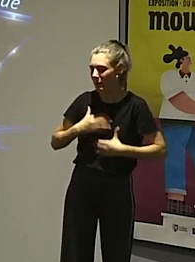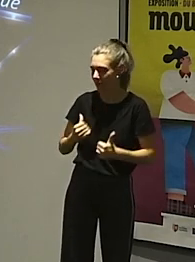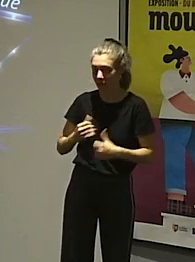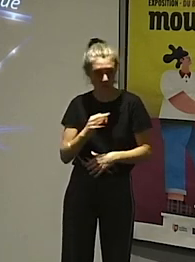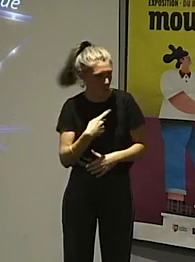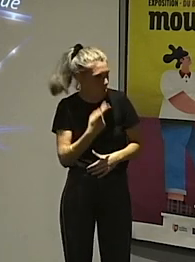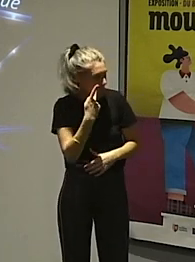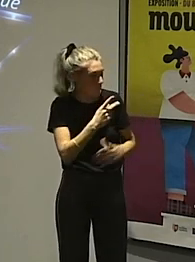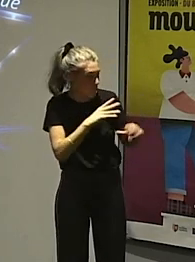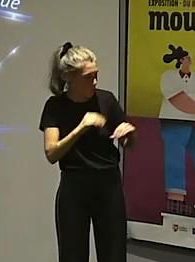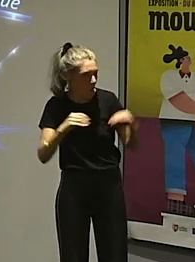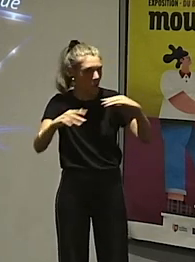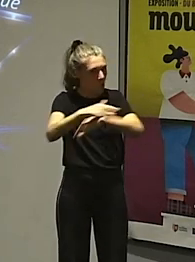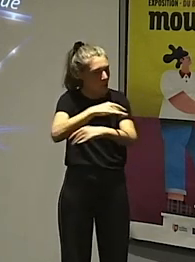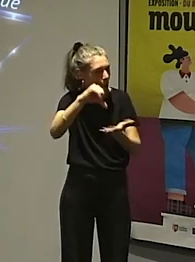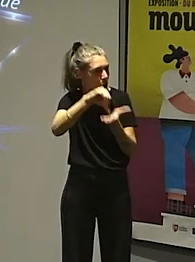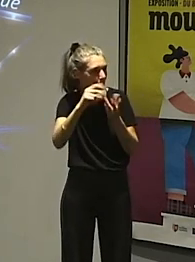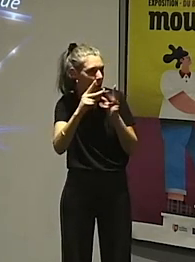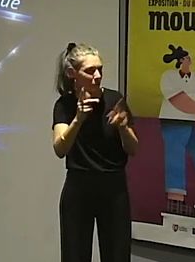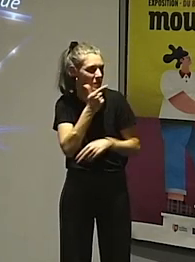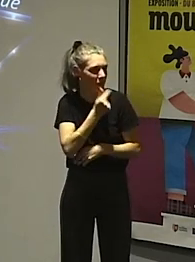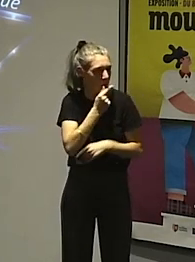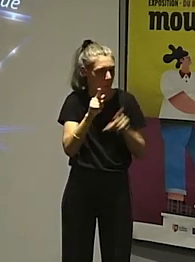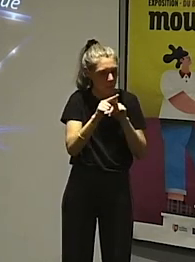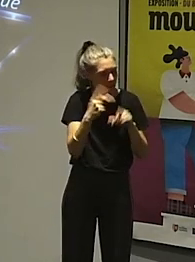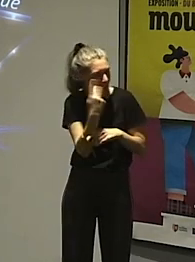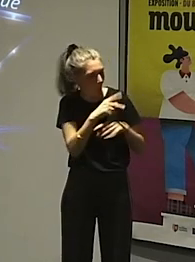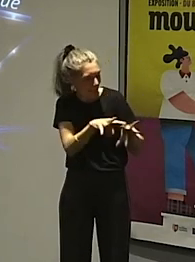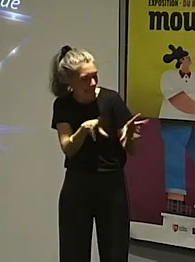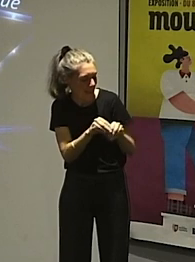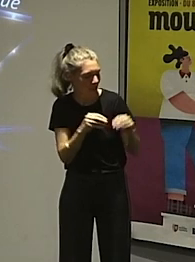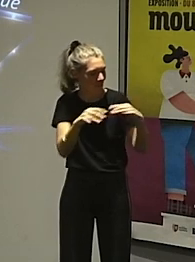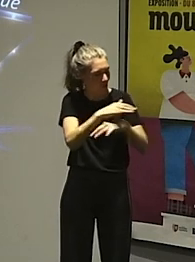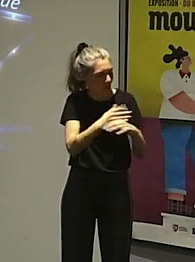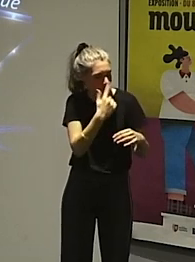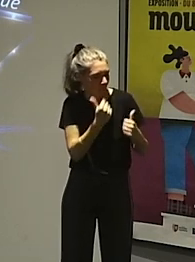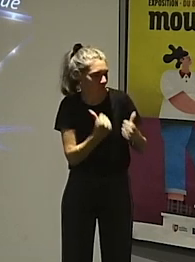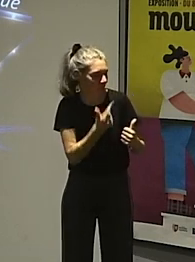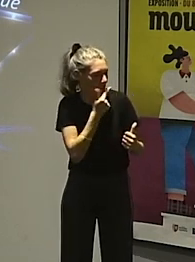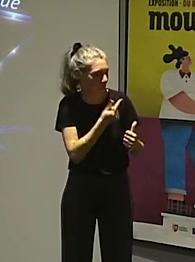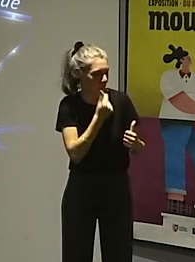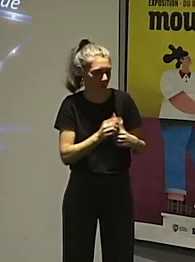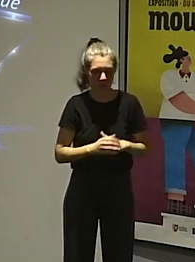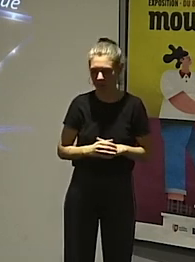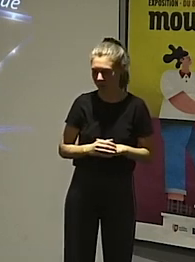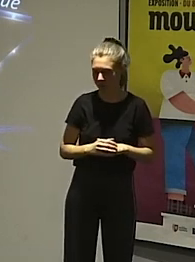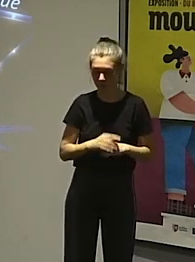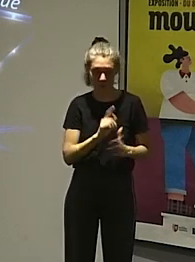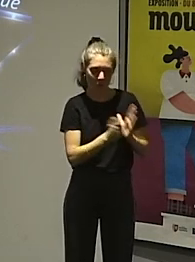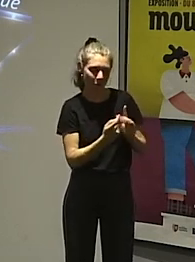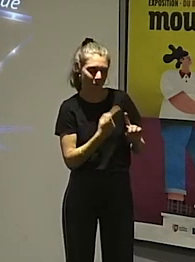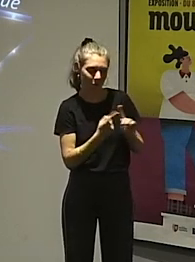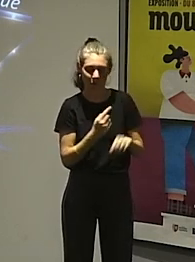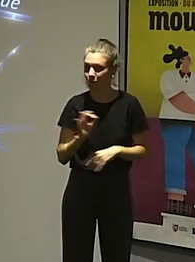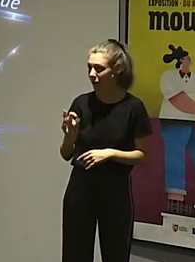vous voir. Enfin, ça avait l'air d'être chouette, l'ambiance dans l'équipe, avec les adversaires, etc. Et c'est des moments quand même qui resteront, j'imagine,